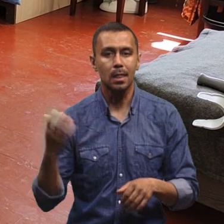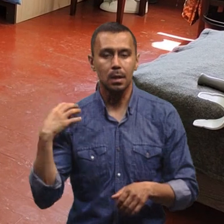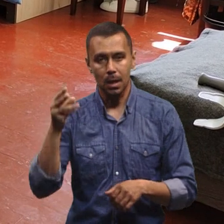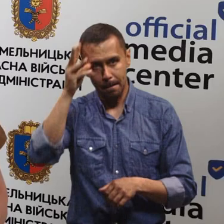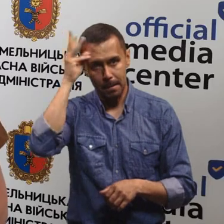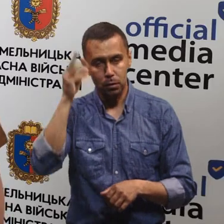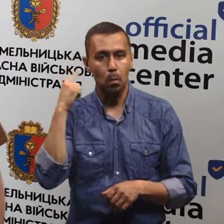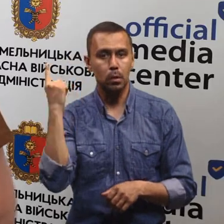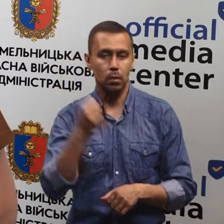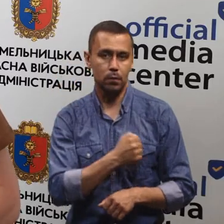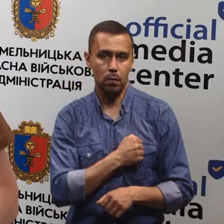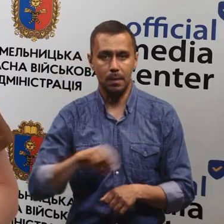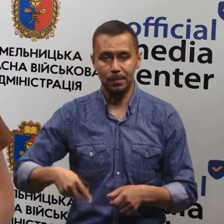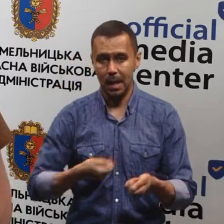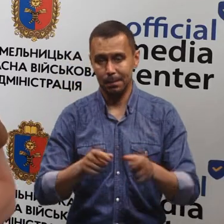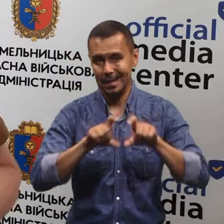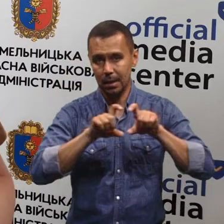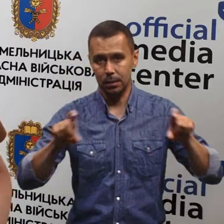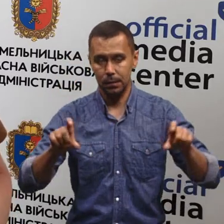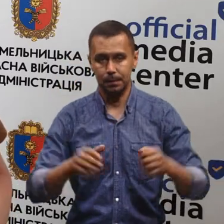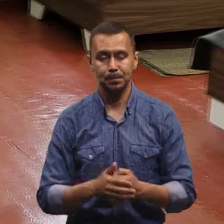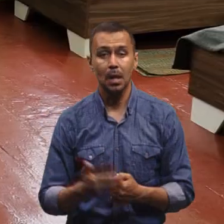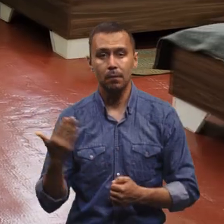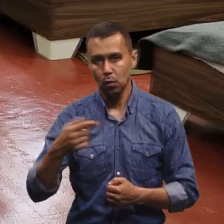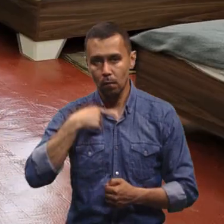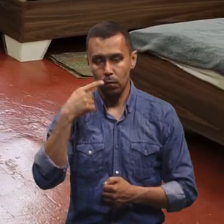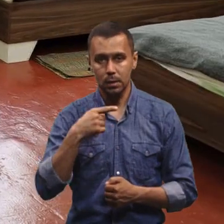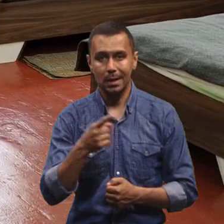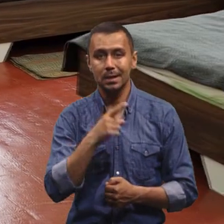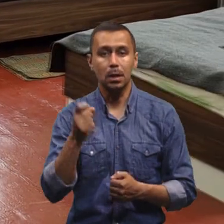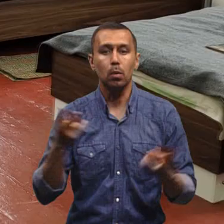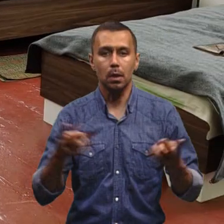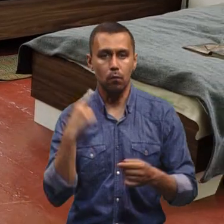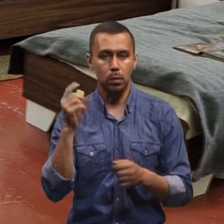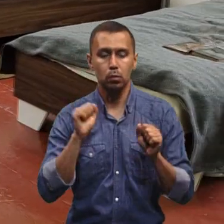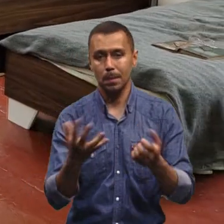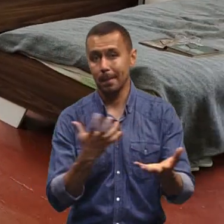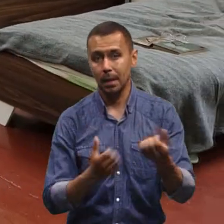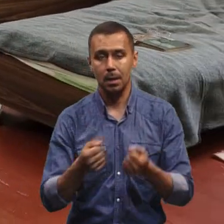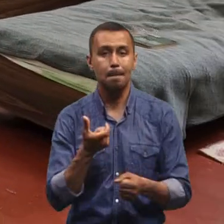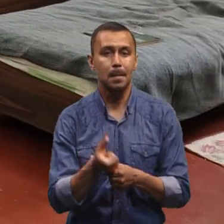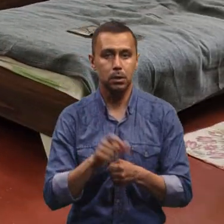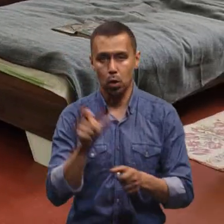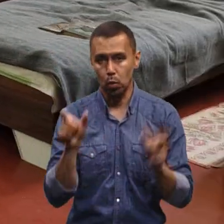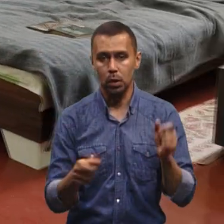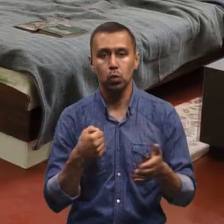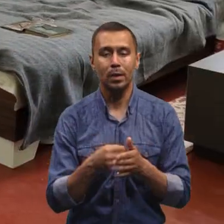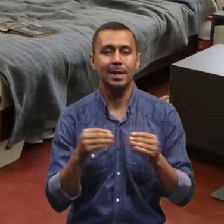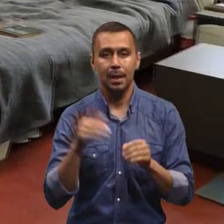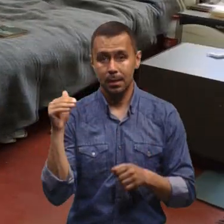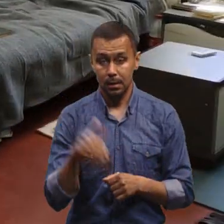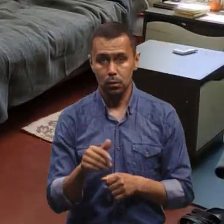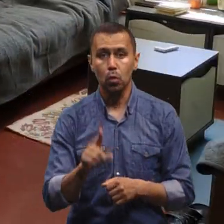начальника Хмельницької обласної військової адміністрації Сергій Тюрін. За його словами, за потреби в області зможуть прийняти й більше людей – до 10